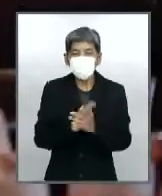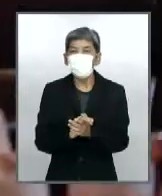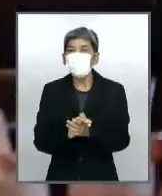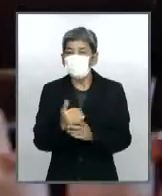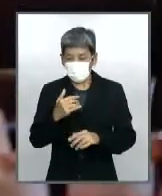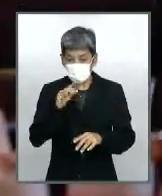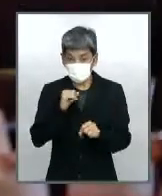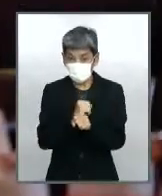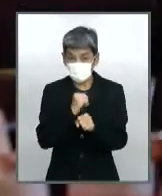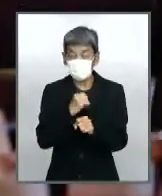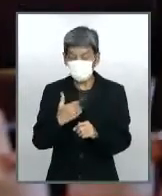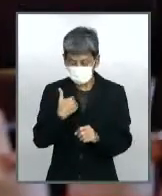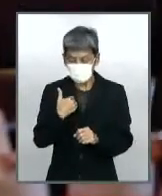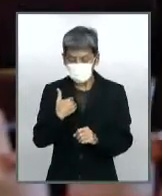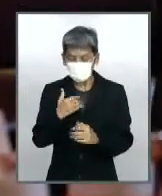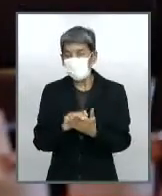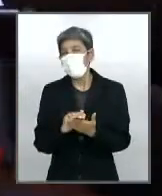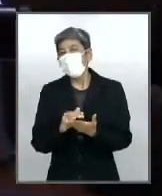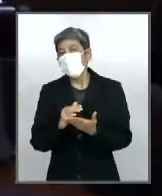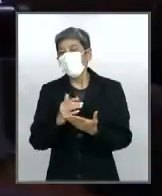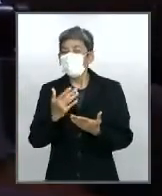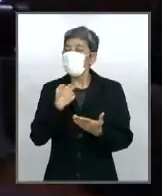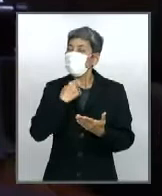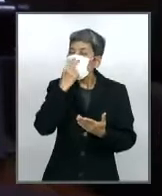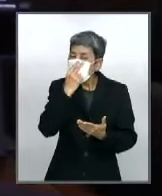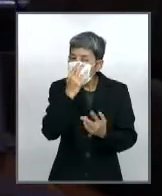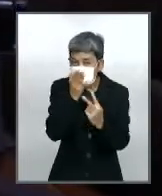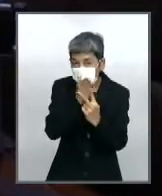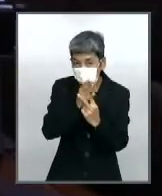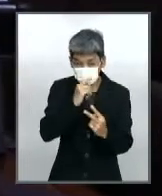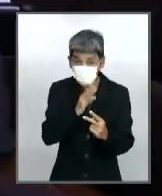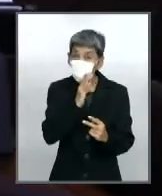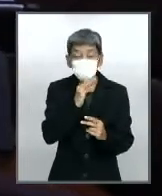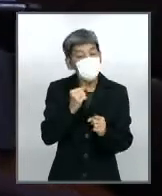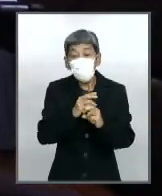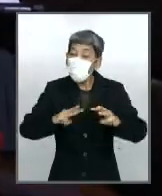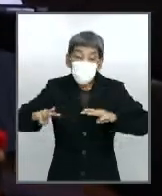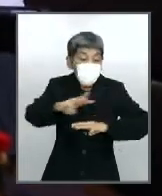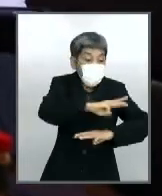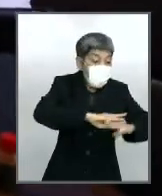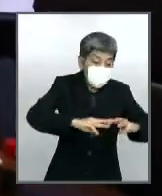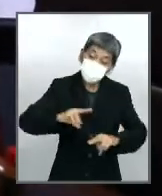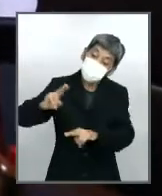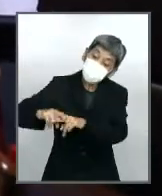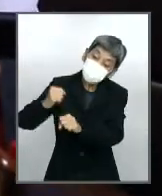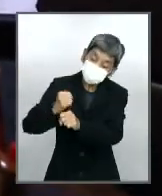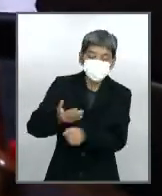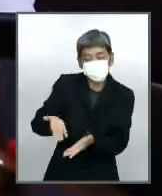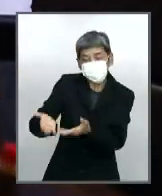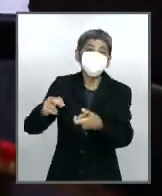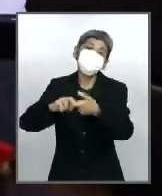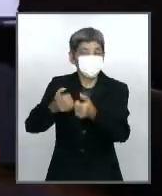อนเพราะว่ามันคือเวลาเบรกของเขาเช่นกันเน า ะดังนั้นอะถ้ามาในช่วงเวลาออฟพีคเนี่ยยูรู้สึกว่ามัน